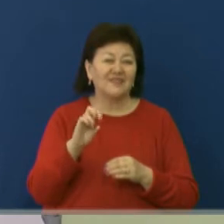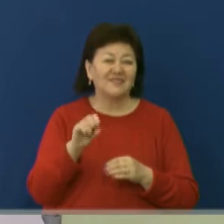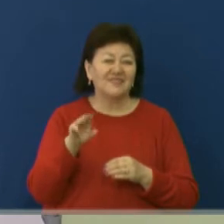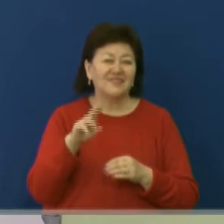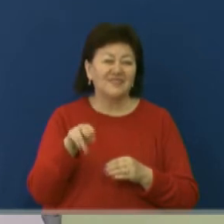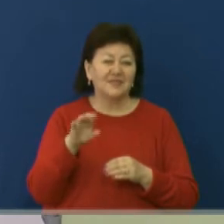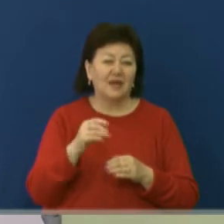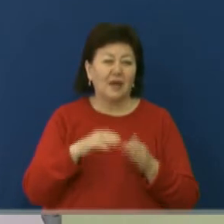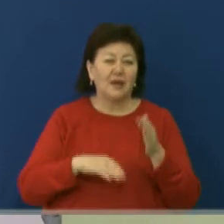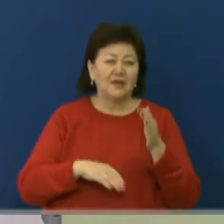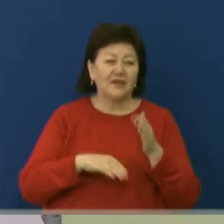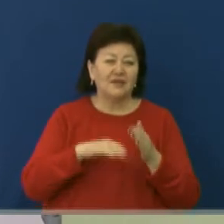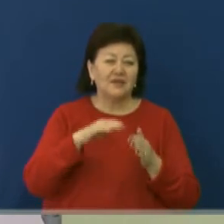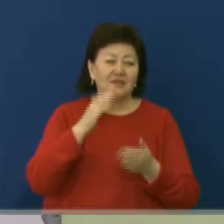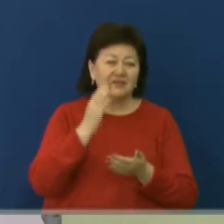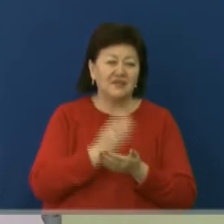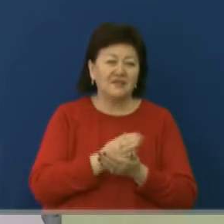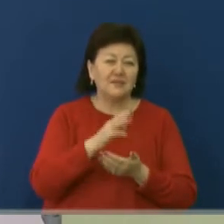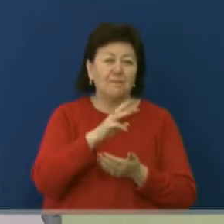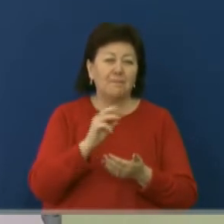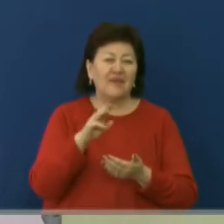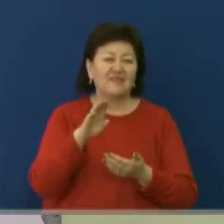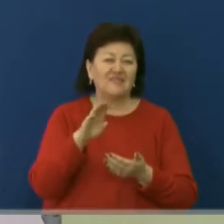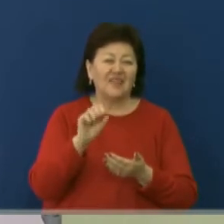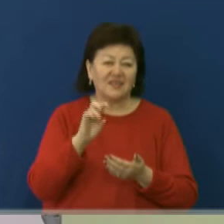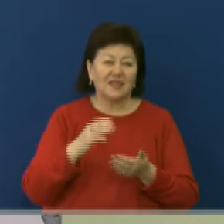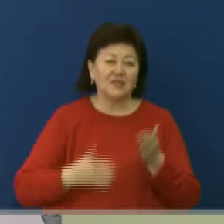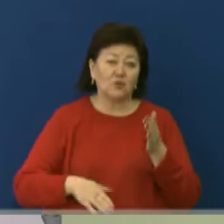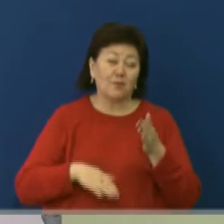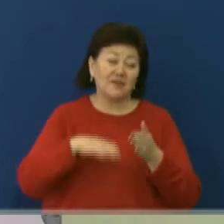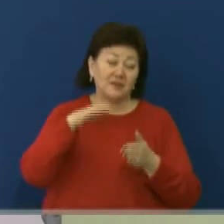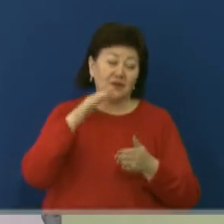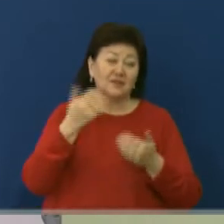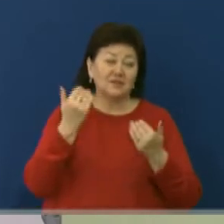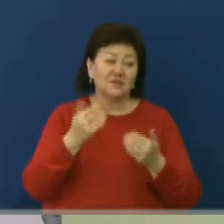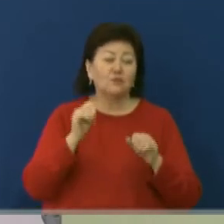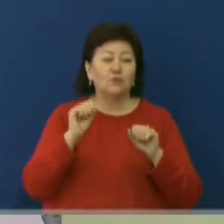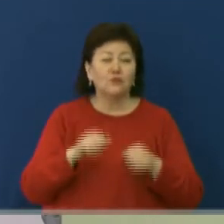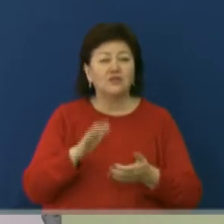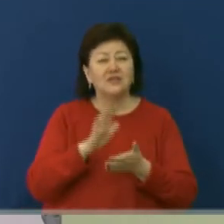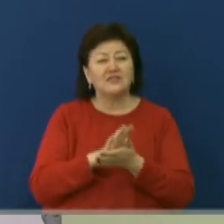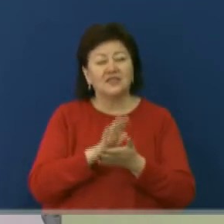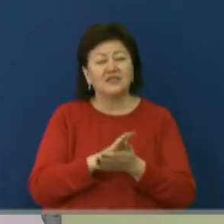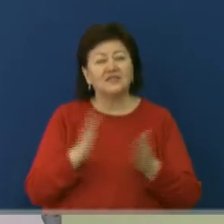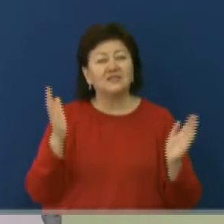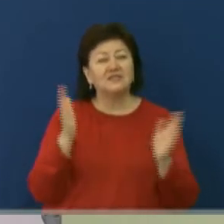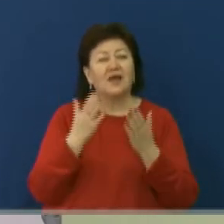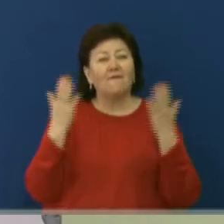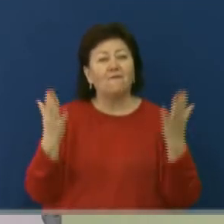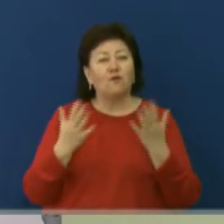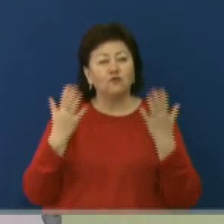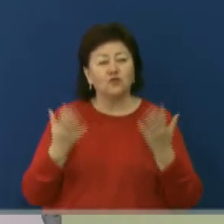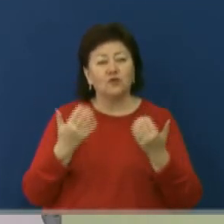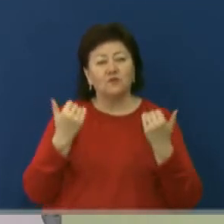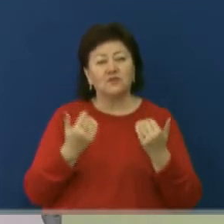он поднимается на поверхность, это может привести к разрушению живых организмов и загрязнению воздуха. Поэтому предлагаемый нами проект